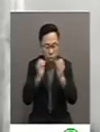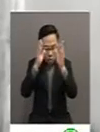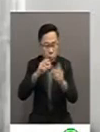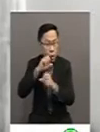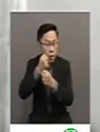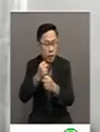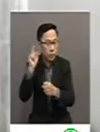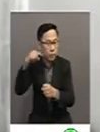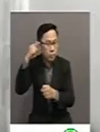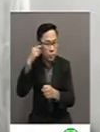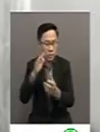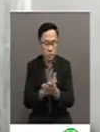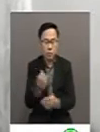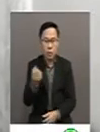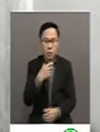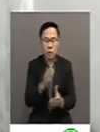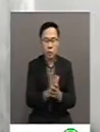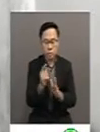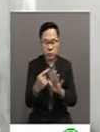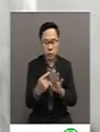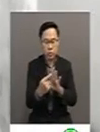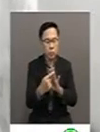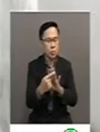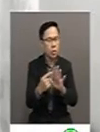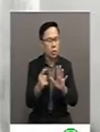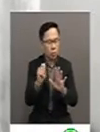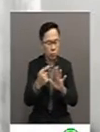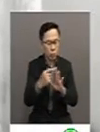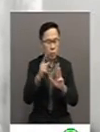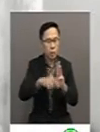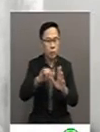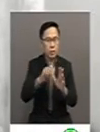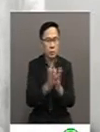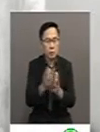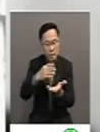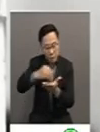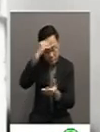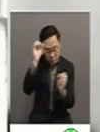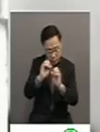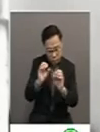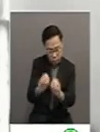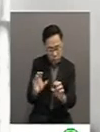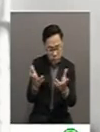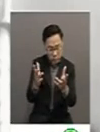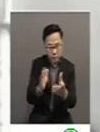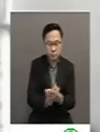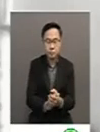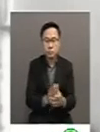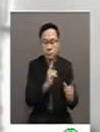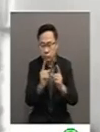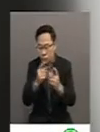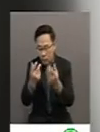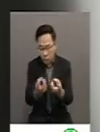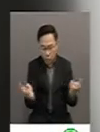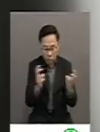ยืนยันว่าครูอุ๋ยไม่เคยเป็นลูกศิษย์เช่นเดียวกันนะคะ ครับแล้วก็บอกด้วยนะครับว่าเคยพูดคุยกับคนที่ไปหลายครั้งแล้วนะครับ